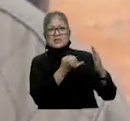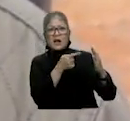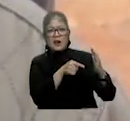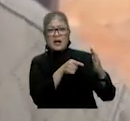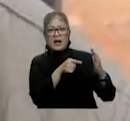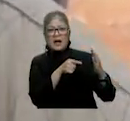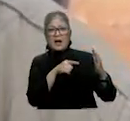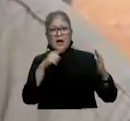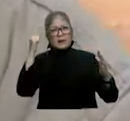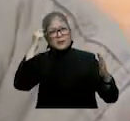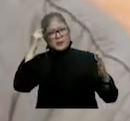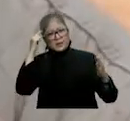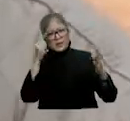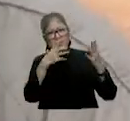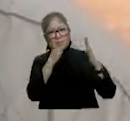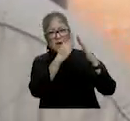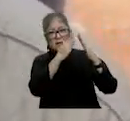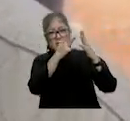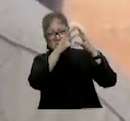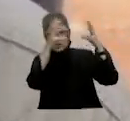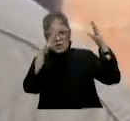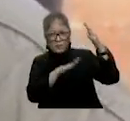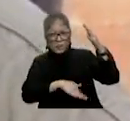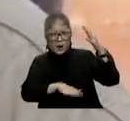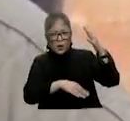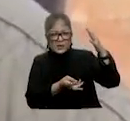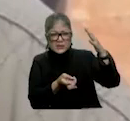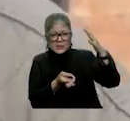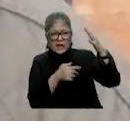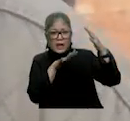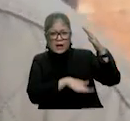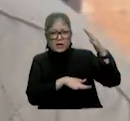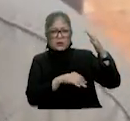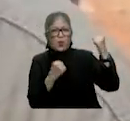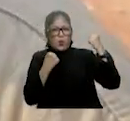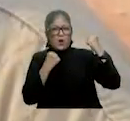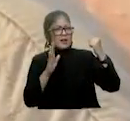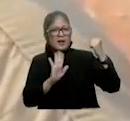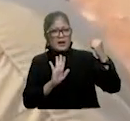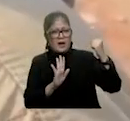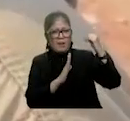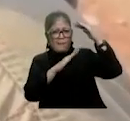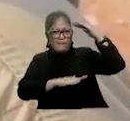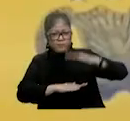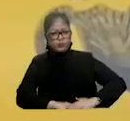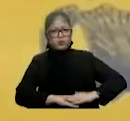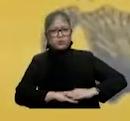kecil. Jelas gak kuat, patah. Patah, ambruk lah. Ambruk menimpa ke sebelahnya